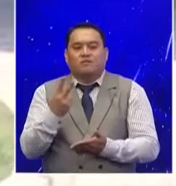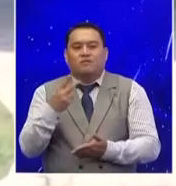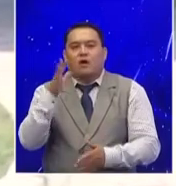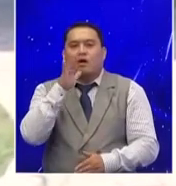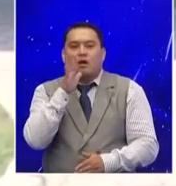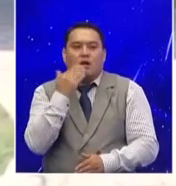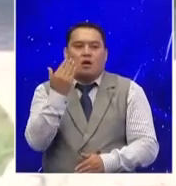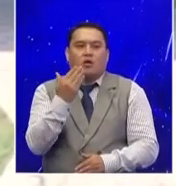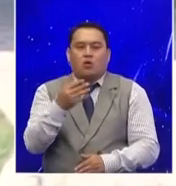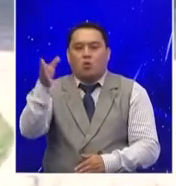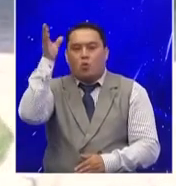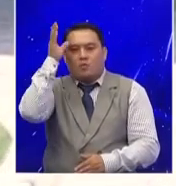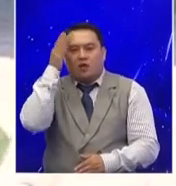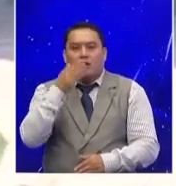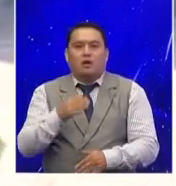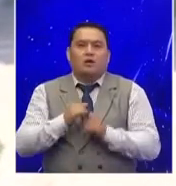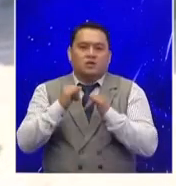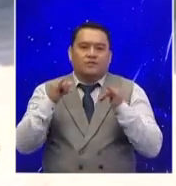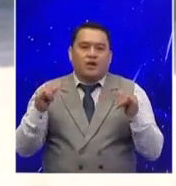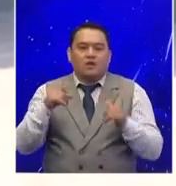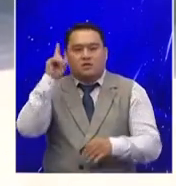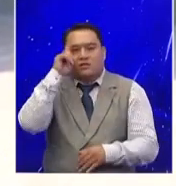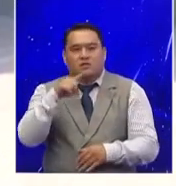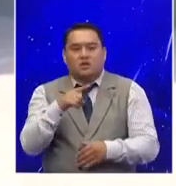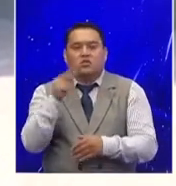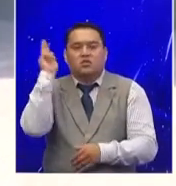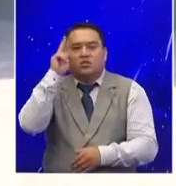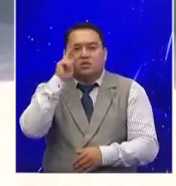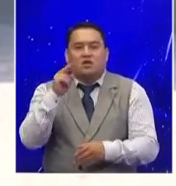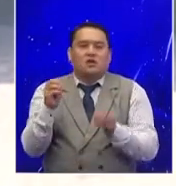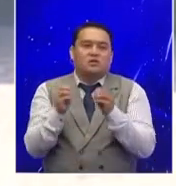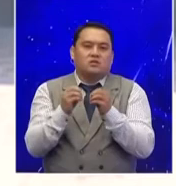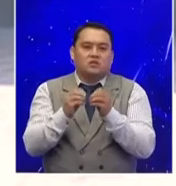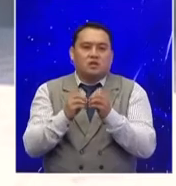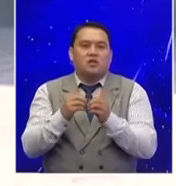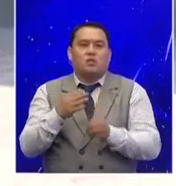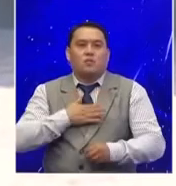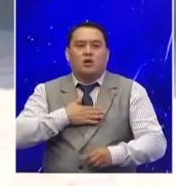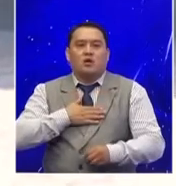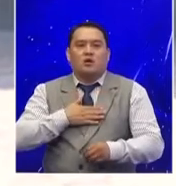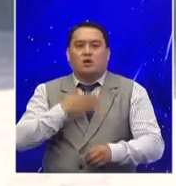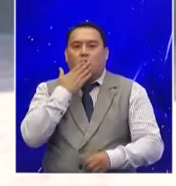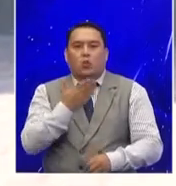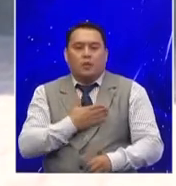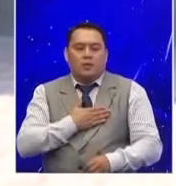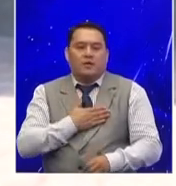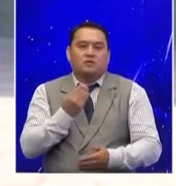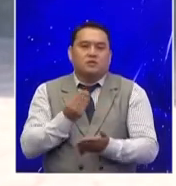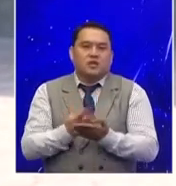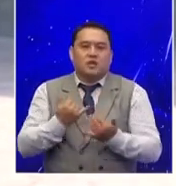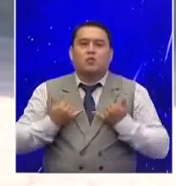будет. Она очень умненькая, я ее развиваю, она знает алфавит, читает до 10. Мы ее очень любим,